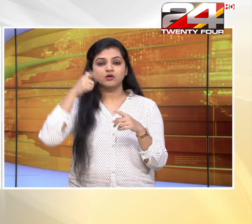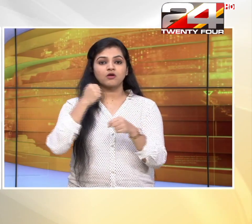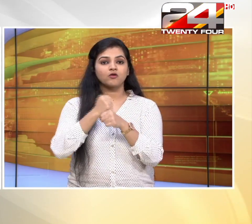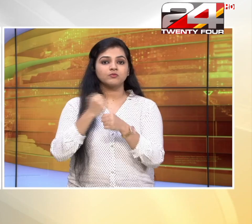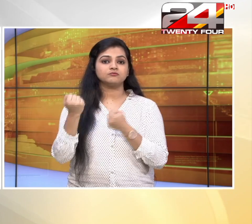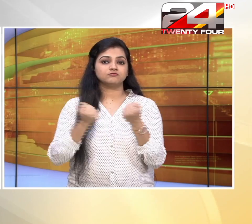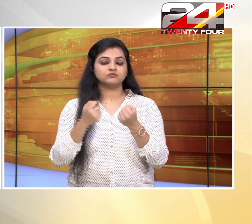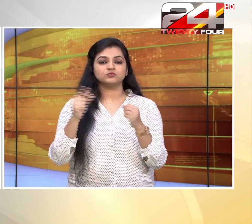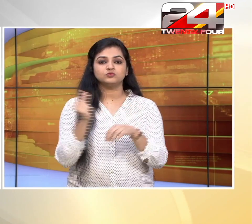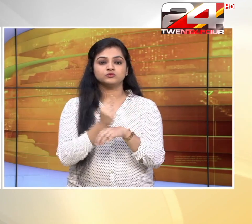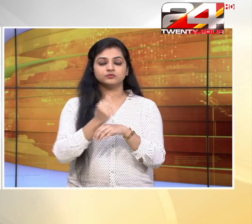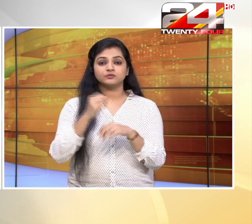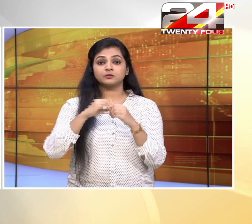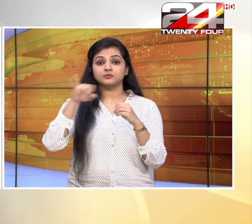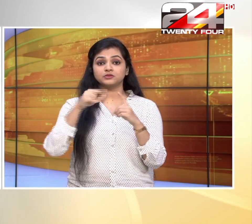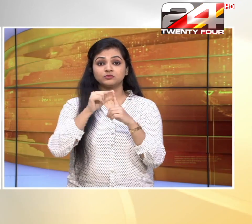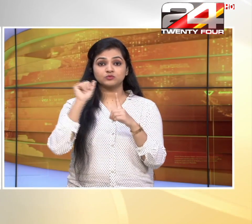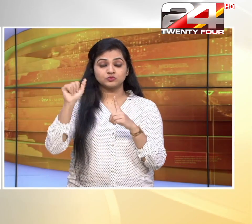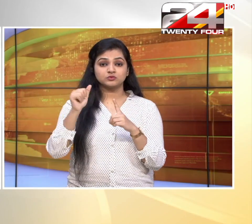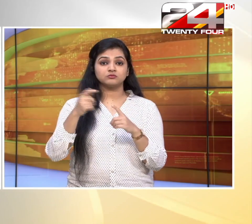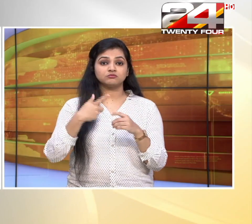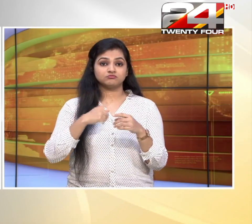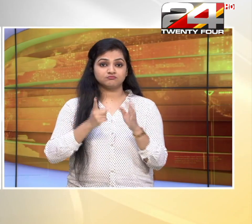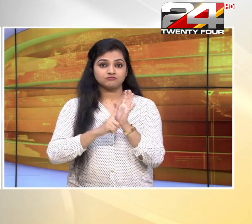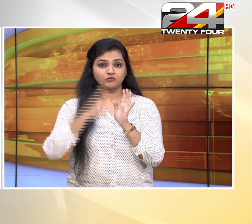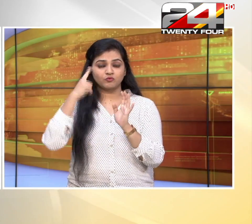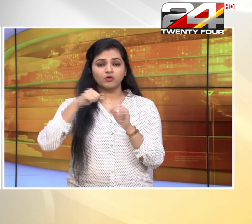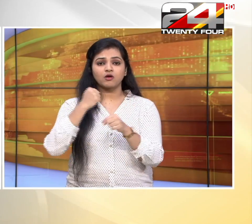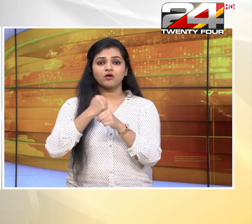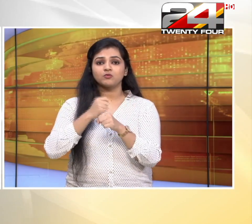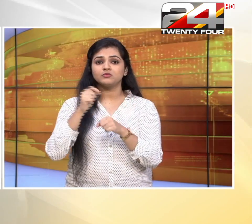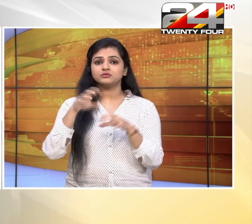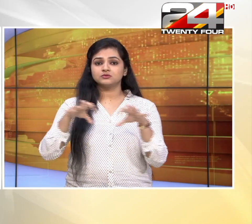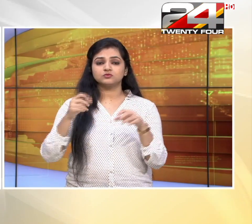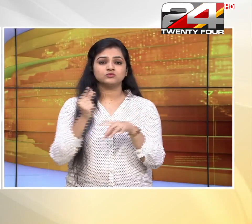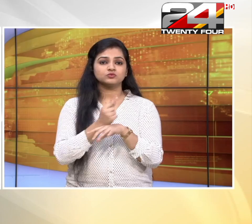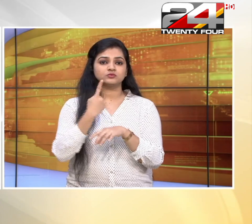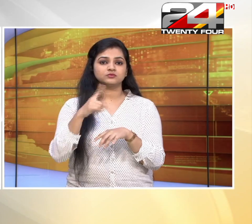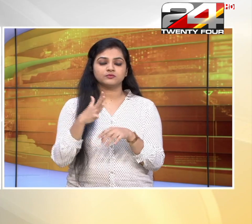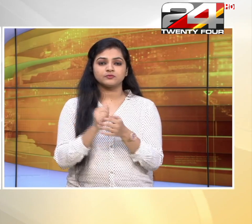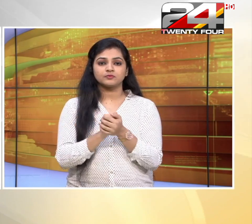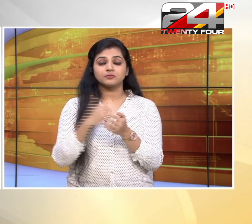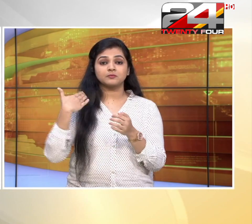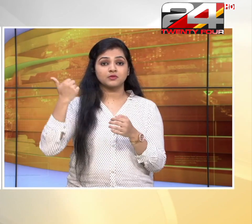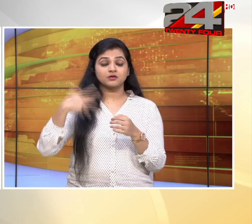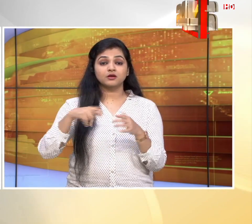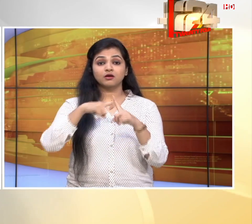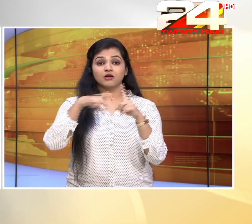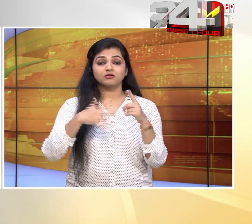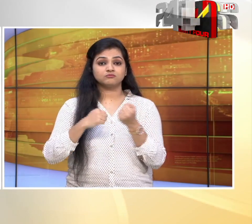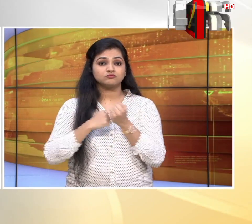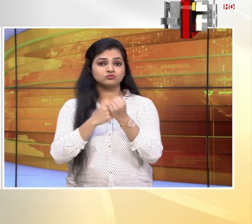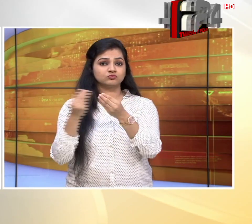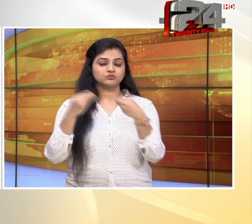വാഹനങ്ങളെയും. ബി ജെ പി വാദം വിശദീകരിക്കാൻ സർക്കാർ സംവിധാനം ഉപയോഗിക്കുന്നത് നാണക്കേടാണ്. മന്ത്രിയായ ശേഷം കേരളത്തിന് മൊട്ടുസൂചിയുടെ സഹായം